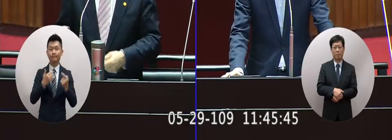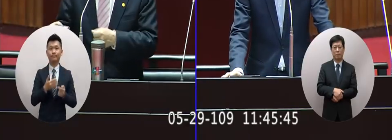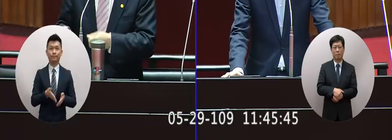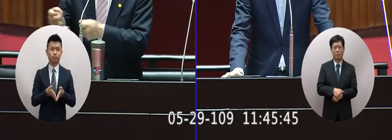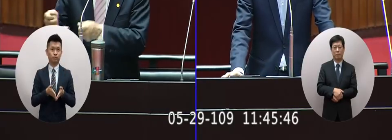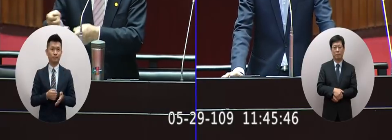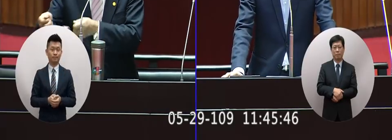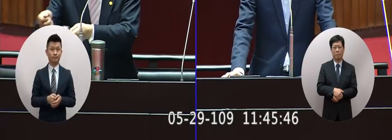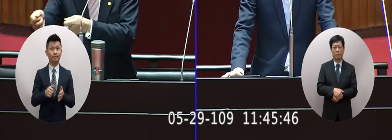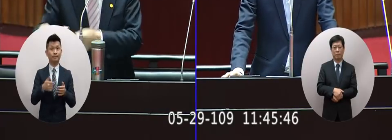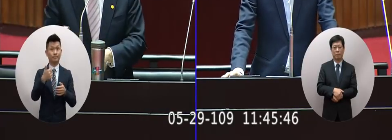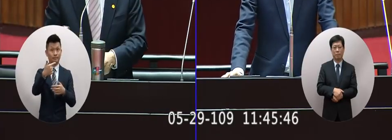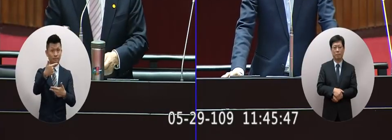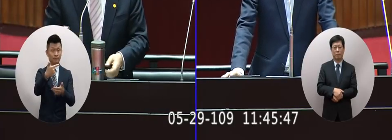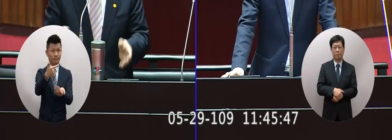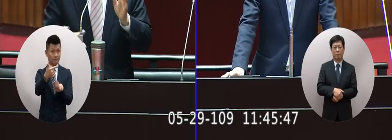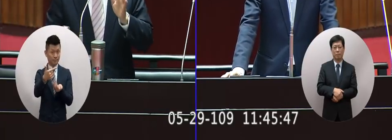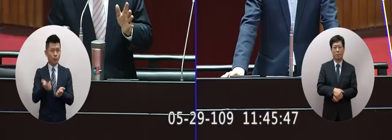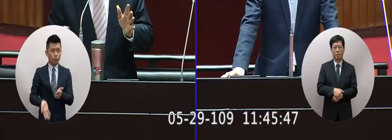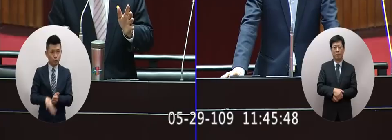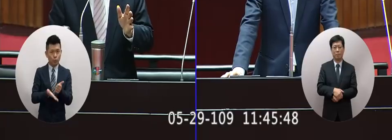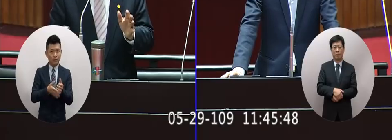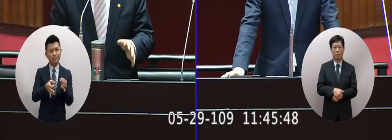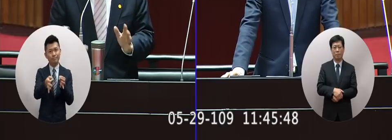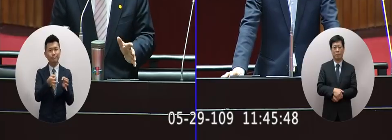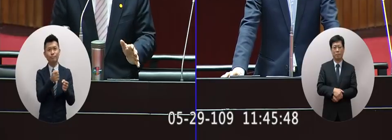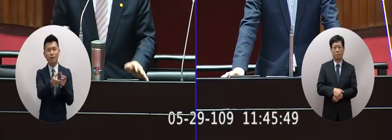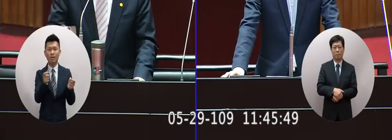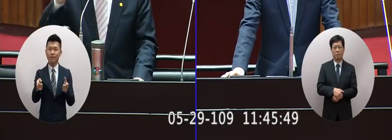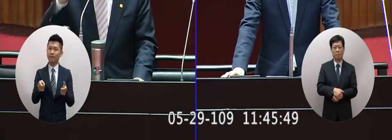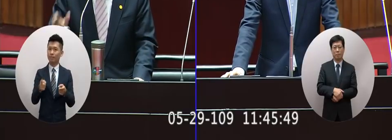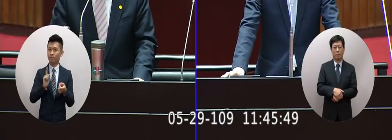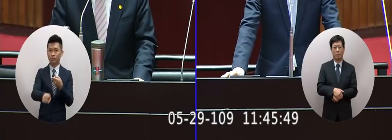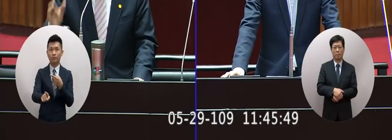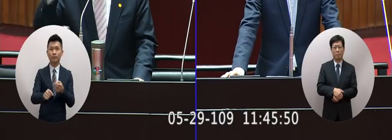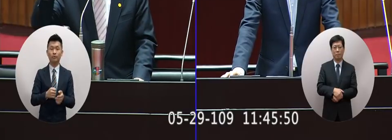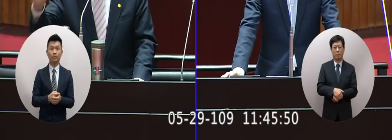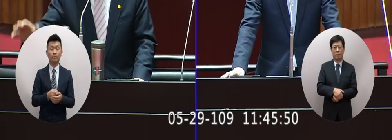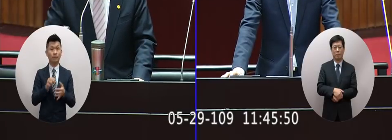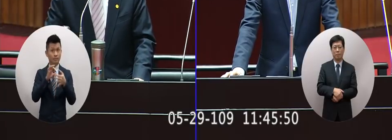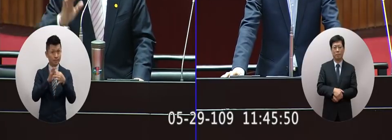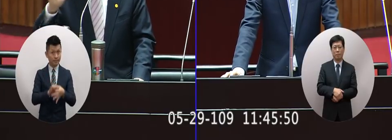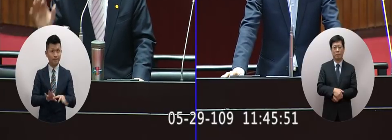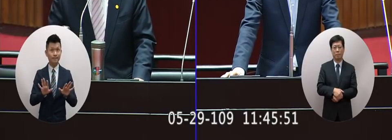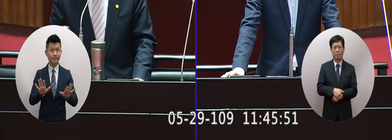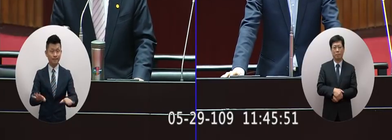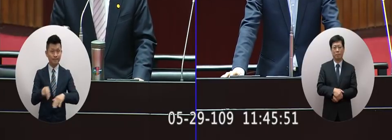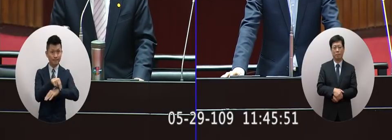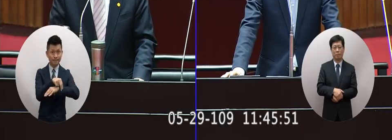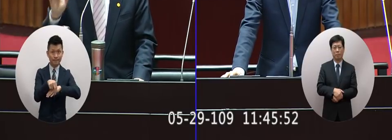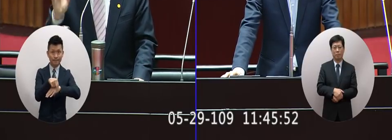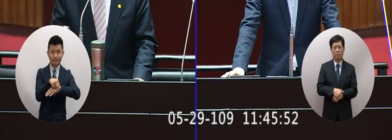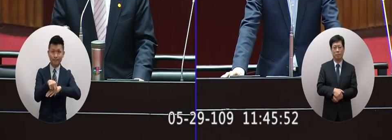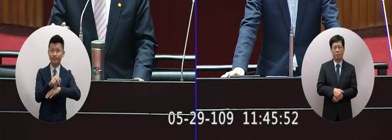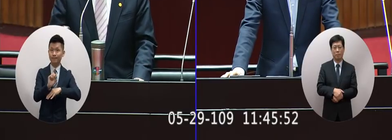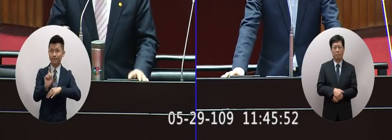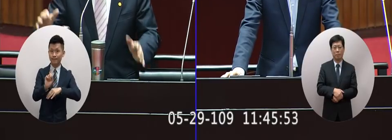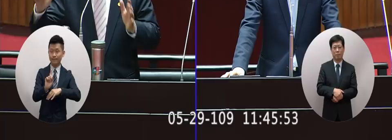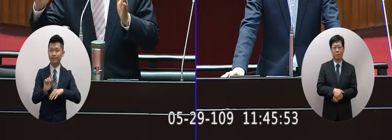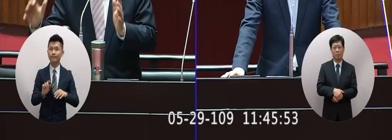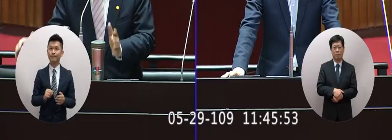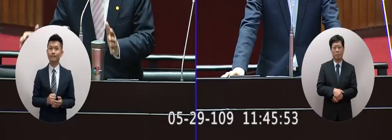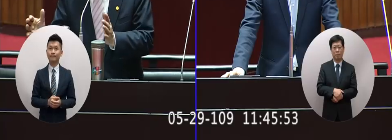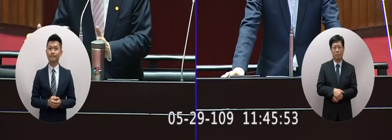前我们就鼓励大家出来消费有点矛盾，因此我们现在的规划会在